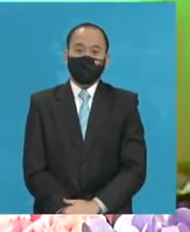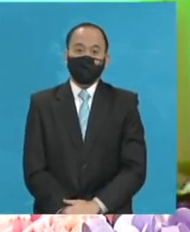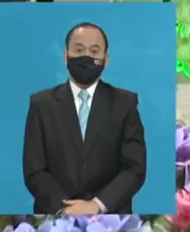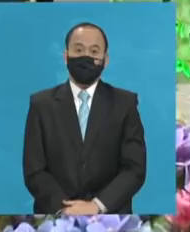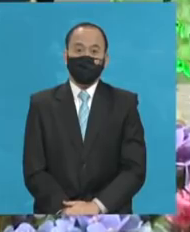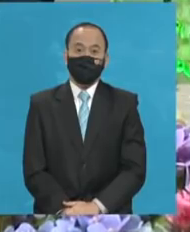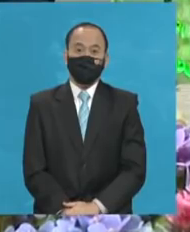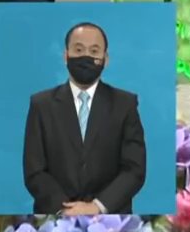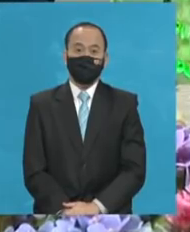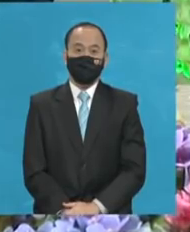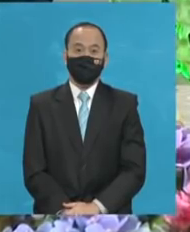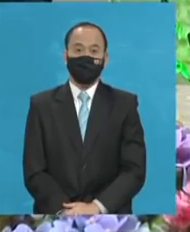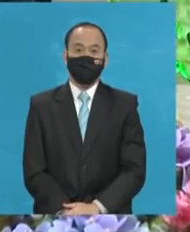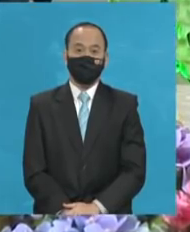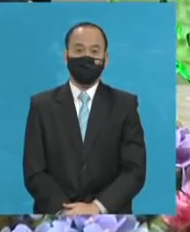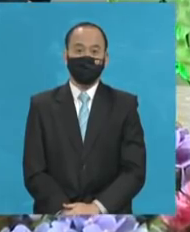hai hai